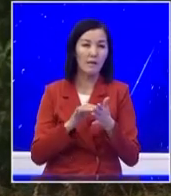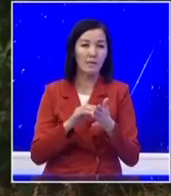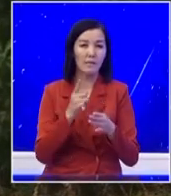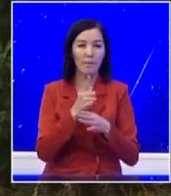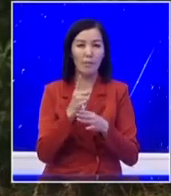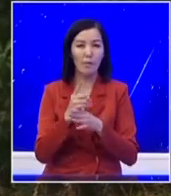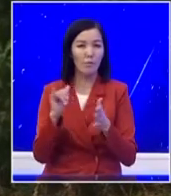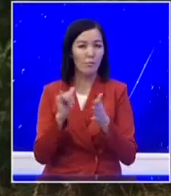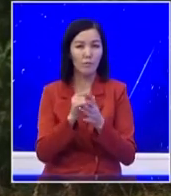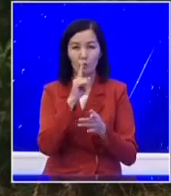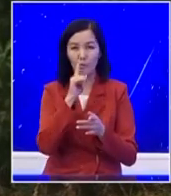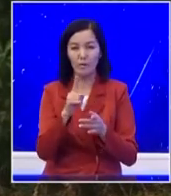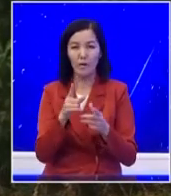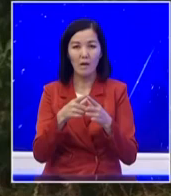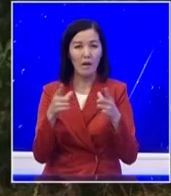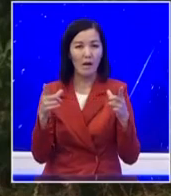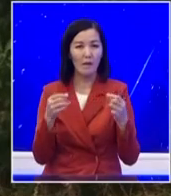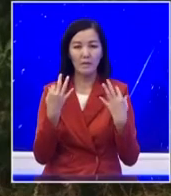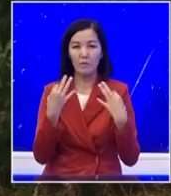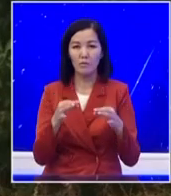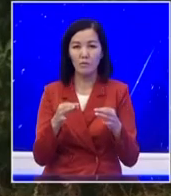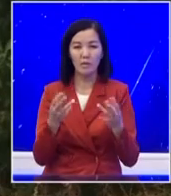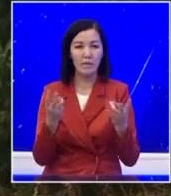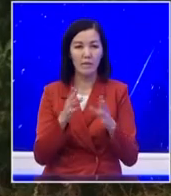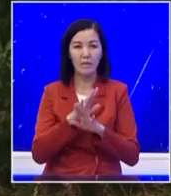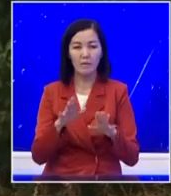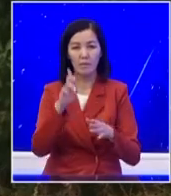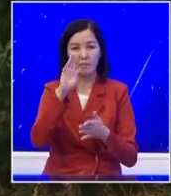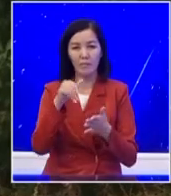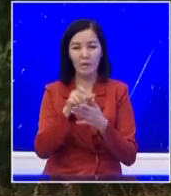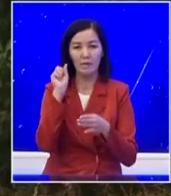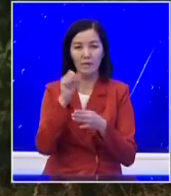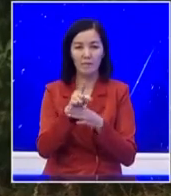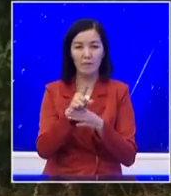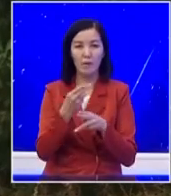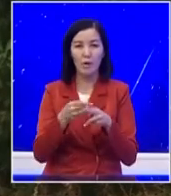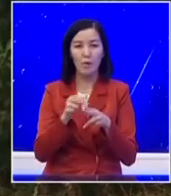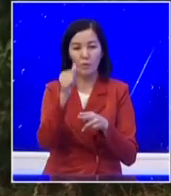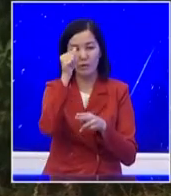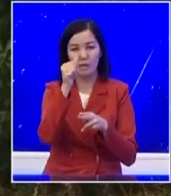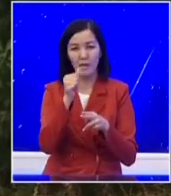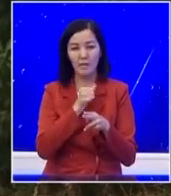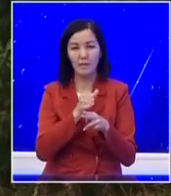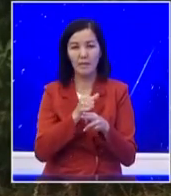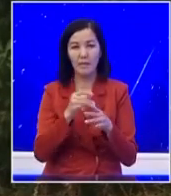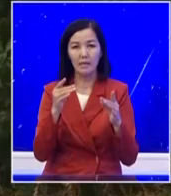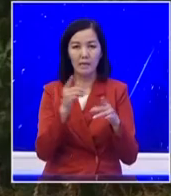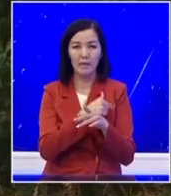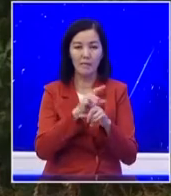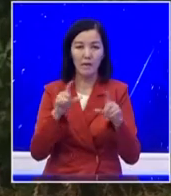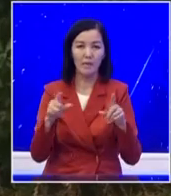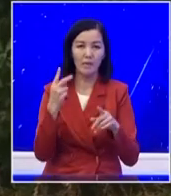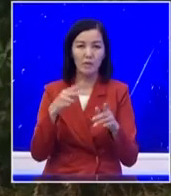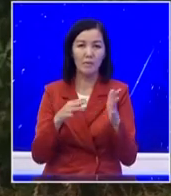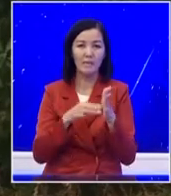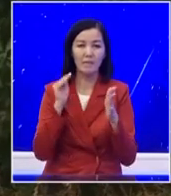сондықтан ешқандай анықтама керек жоқ. Мемлекет басшысының тапсырмасымен осы айдың аяғына дейін емханалардағы төсек орын саны 28